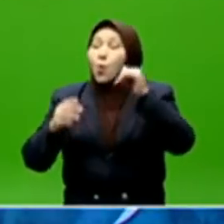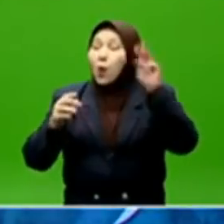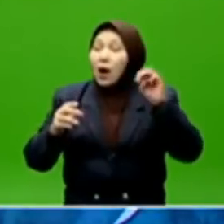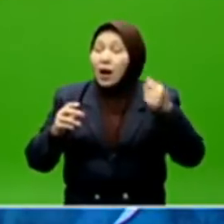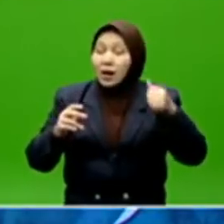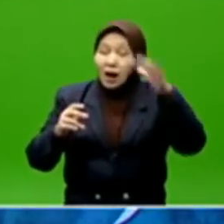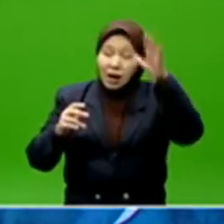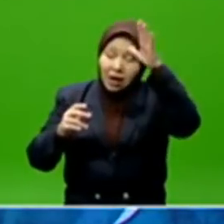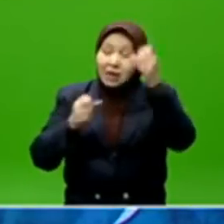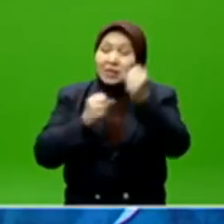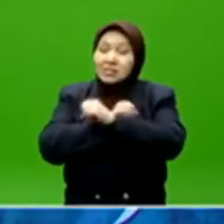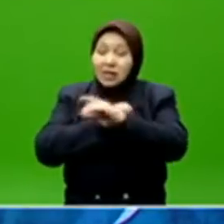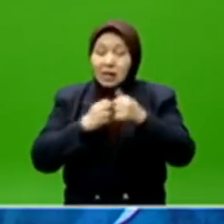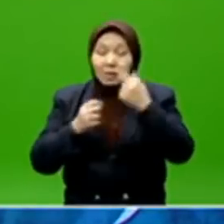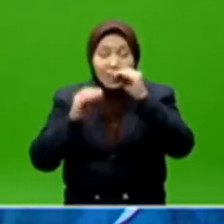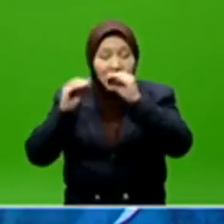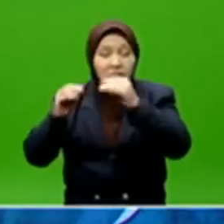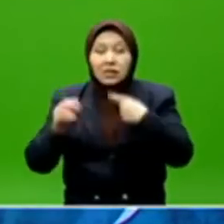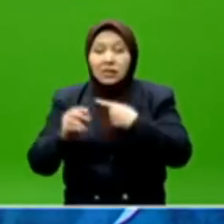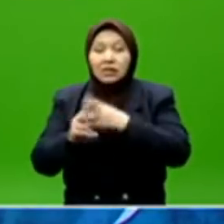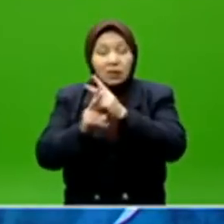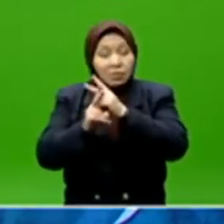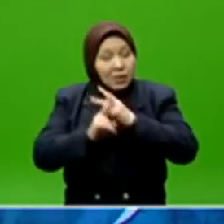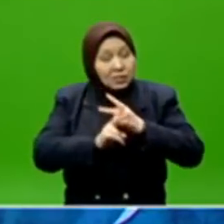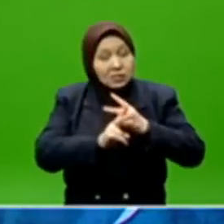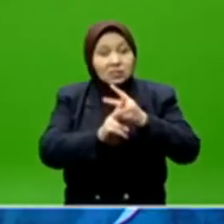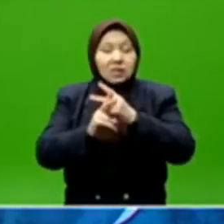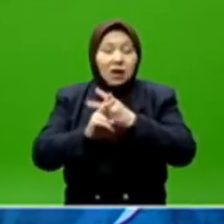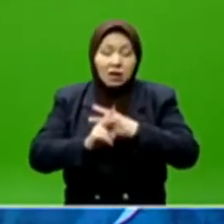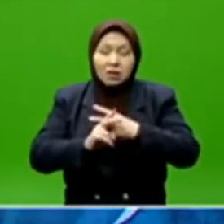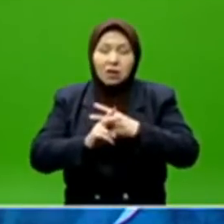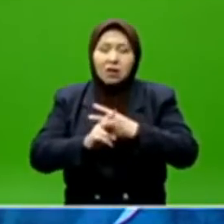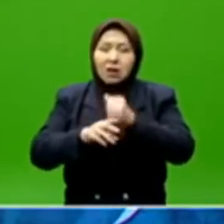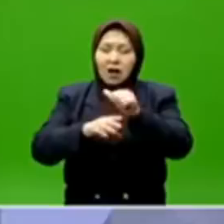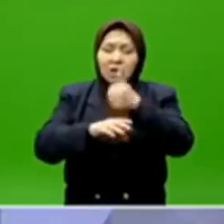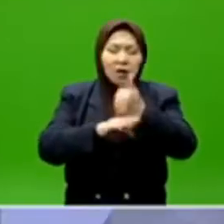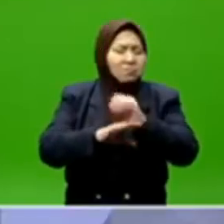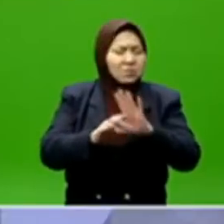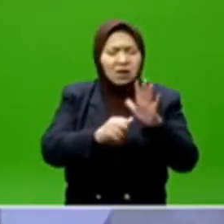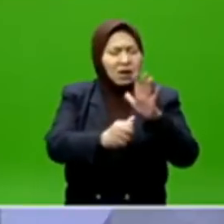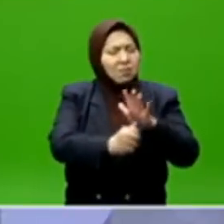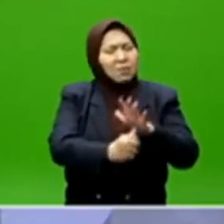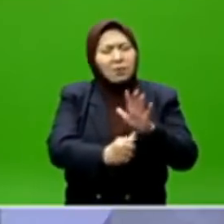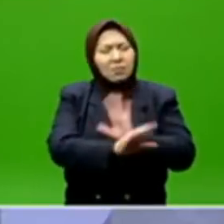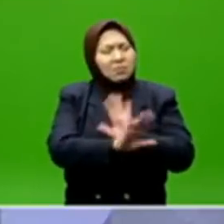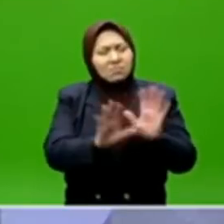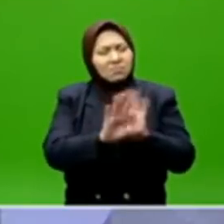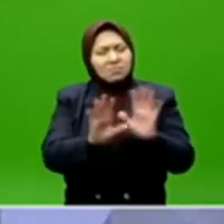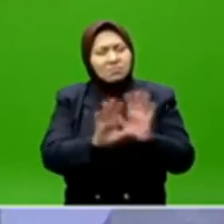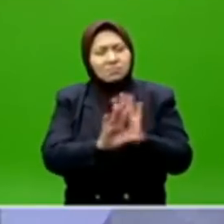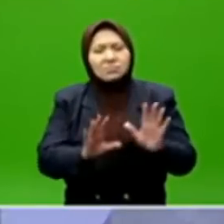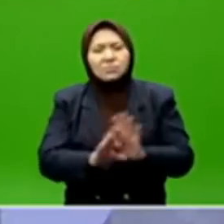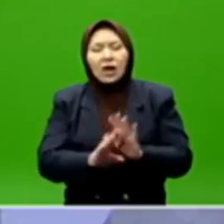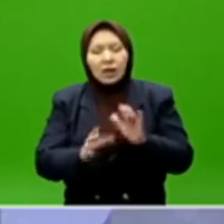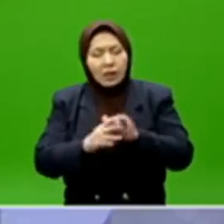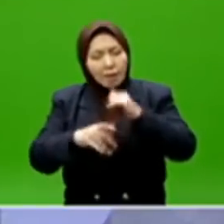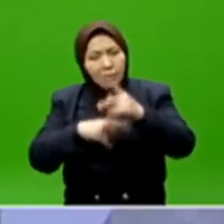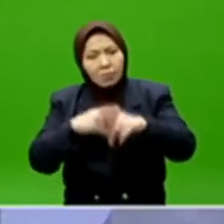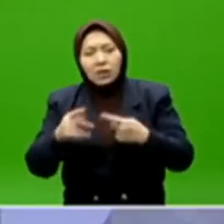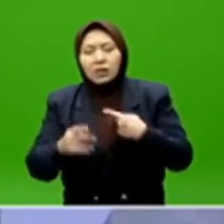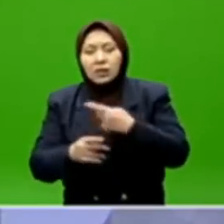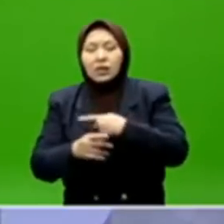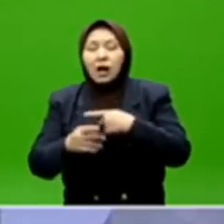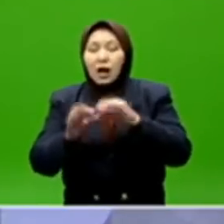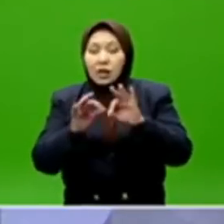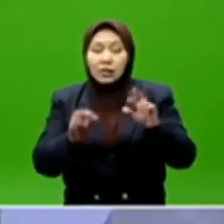kita ya untuk menjaga, jangan kita cepat ya, jangan mengutuk, jangan mengutuk, mudah ya melaknat orang ya. Baik, kita baca sama ayat yang